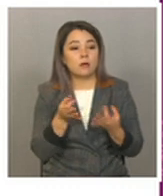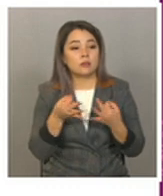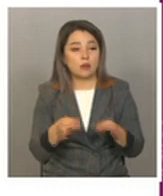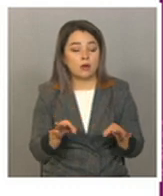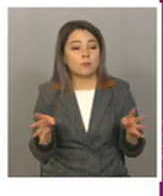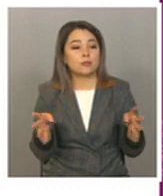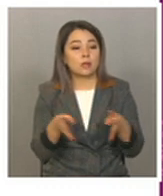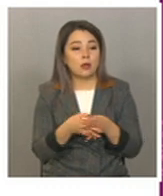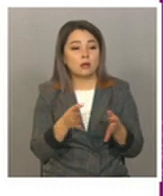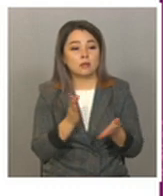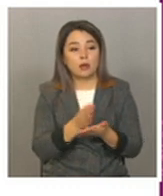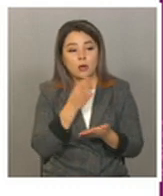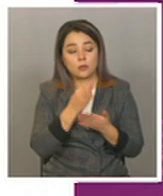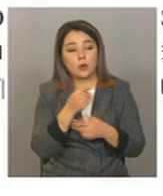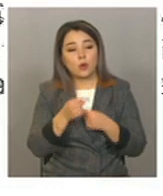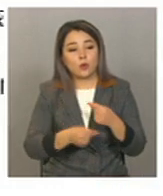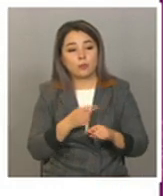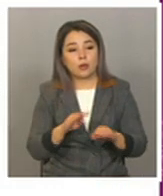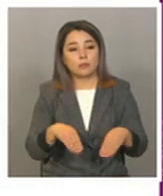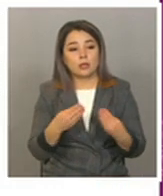шағылысып, ұрпақ береді.